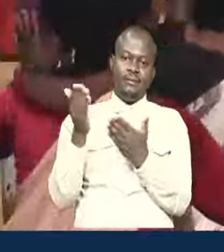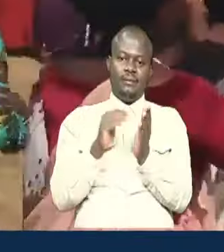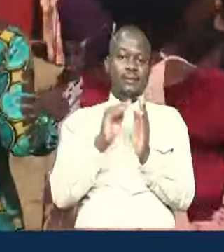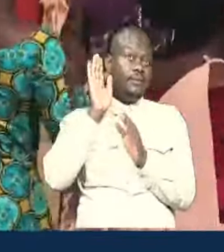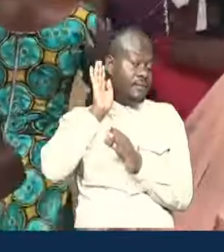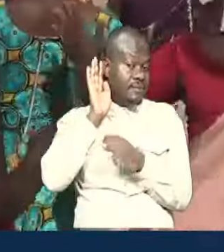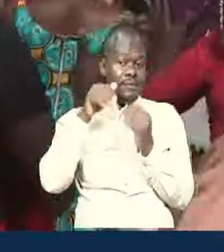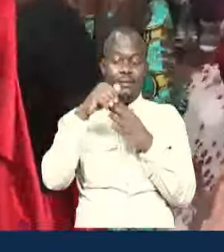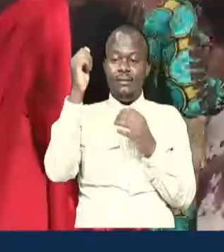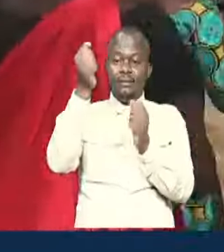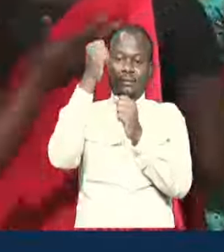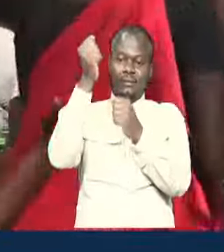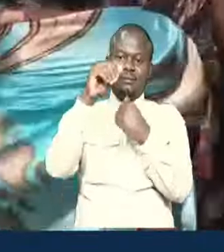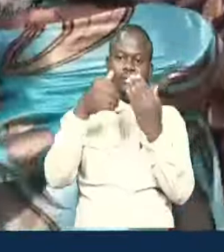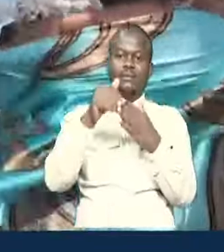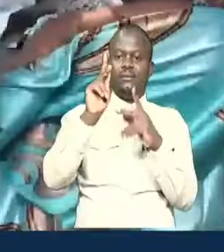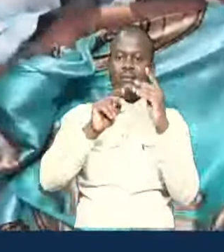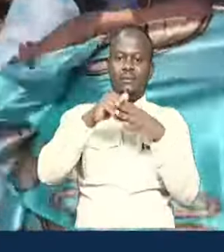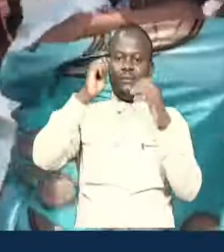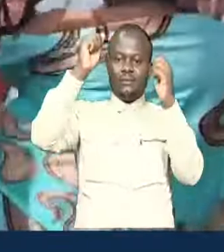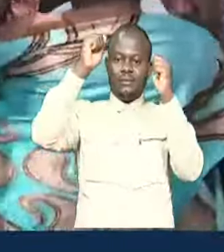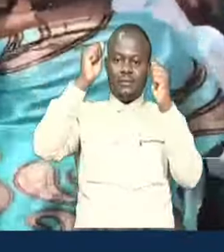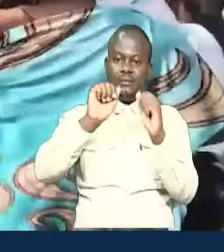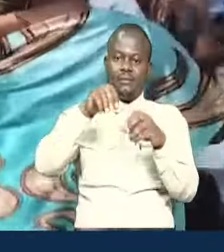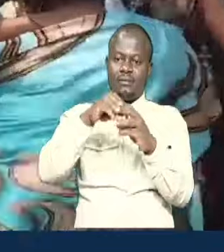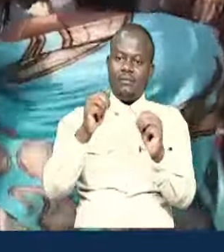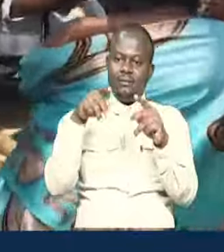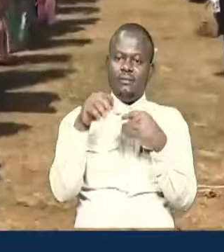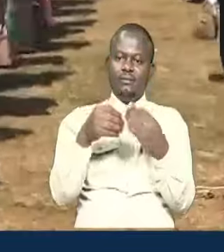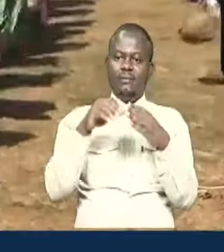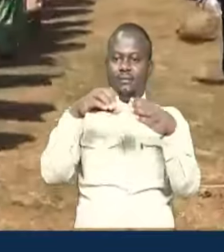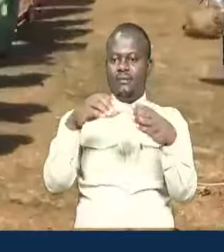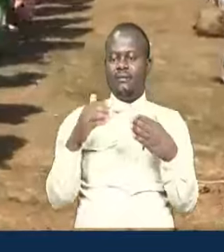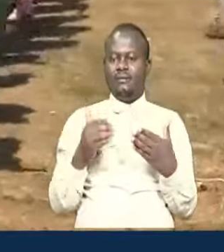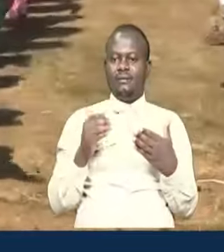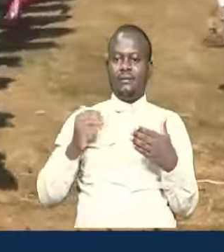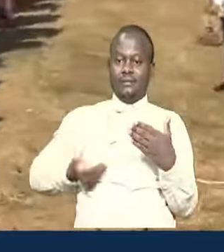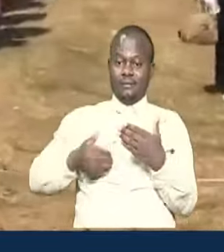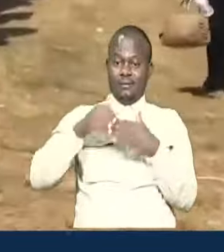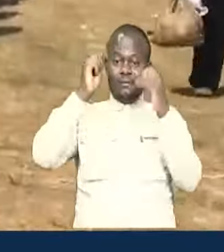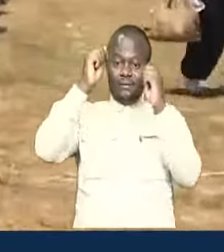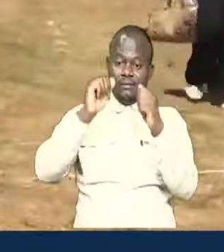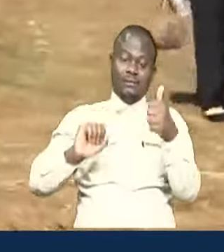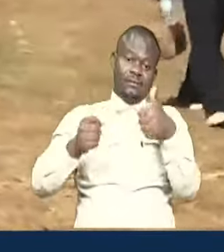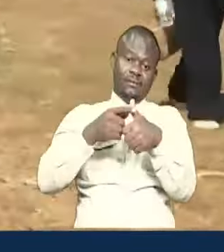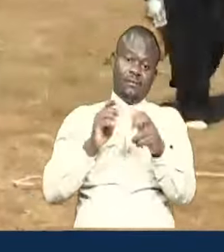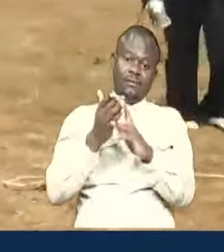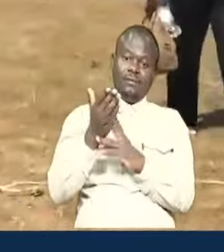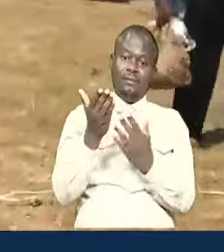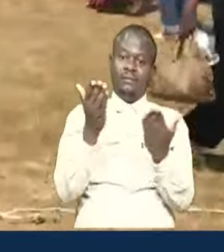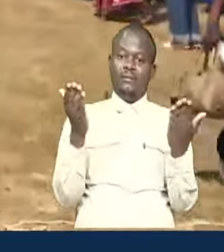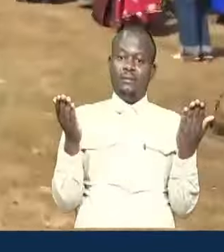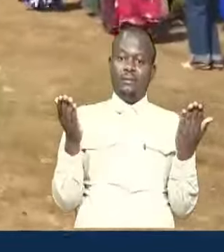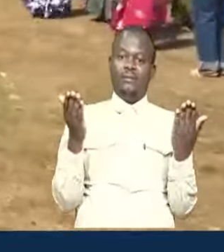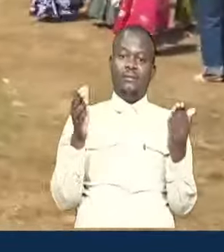kumva imigabo n'imigambi y'abiyamamariza kuzajya mu nteko ishinga amategeko umutwe w'abadepite abagore biyamamaza babanje kunyura imbere y'inteko